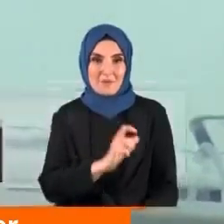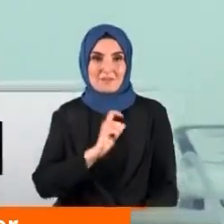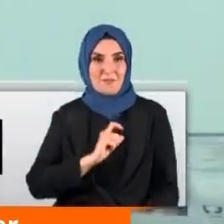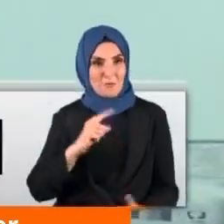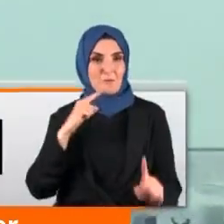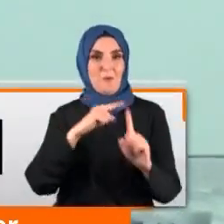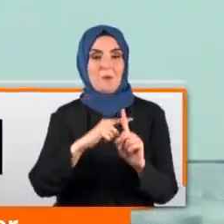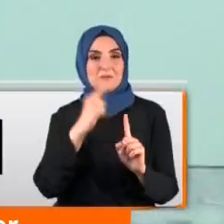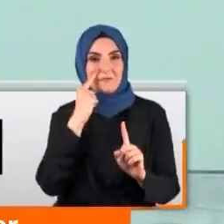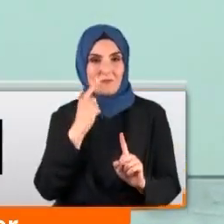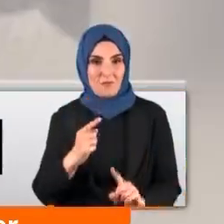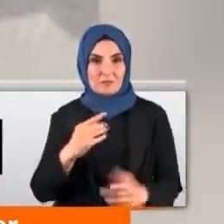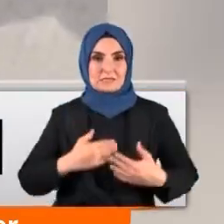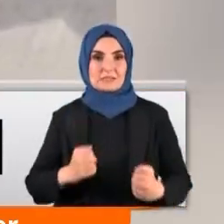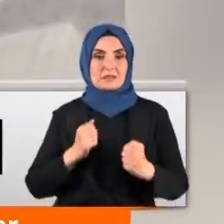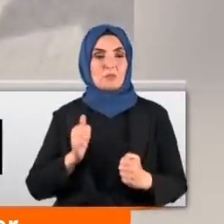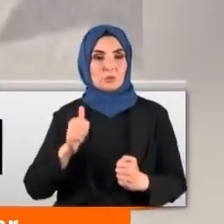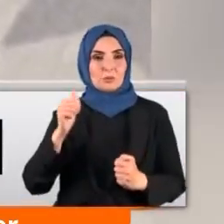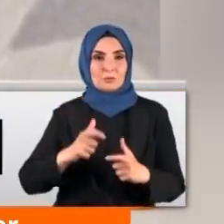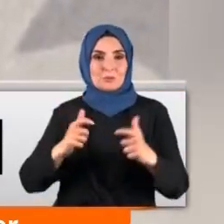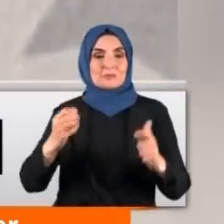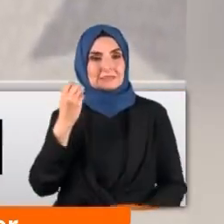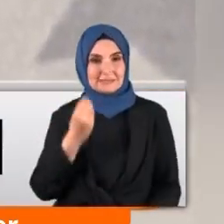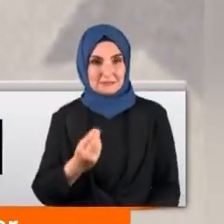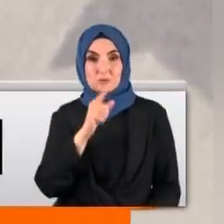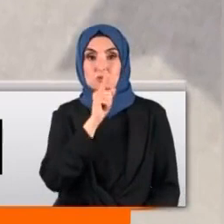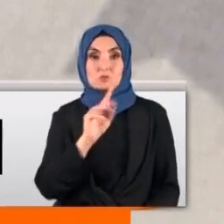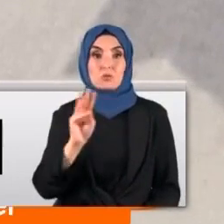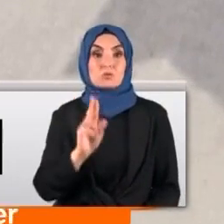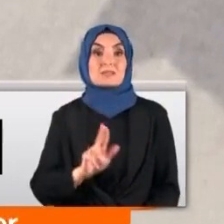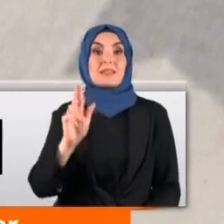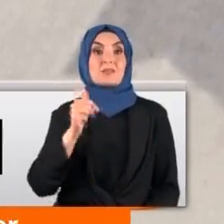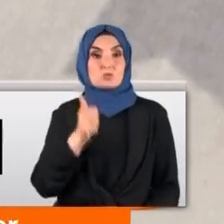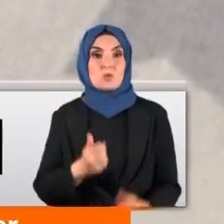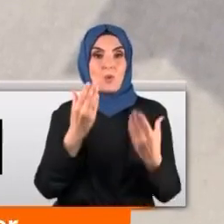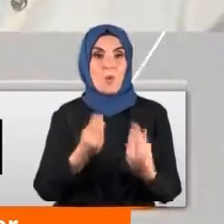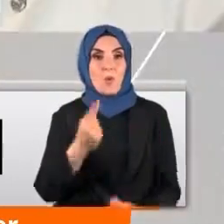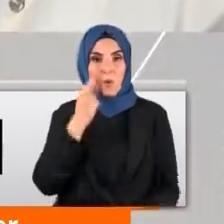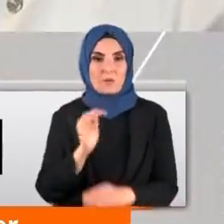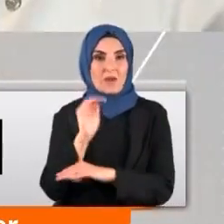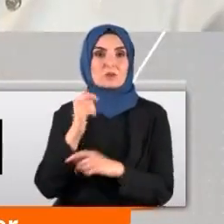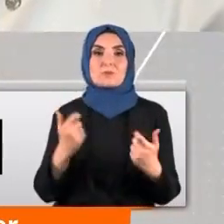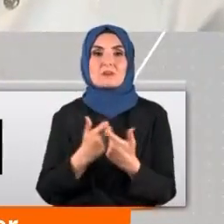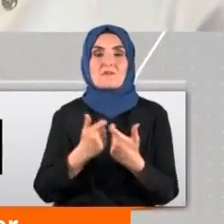Sağlık durumu günden güne iyiye gitti. Sonunda 137 günlükken yaşam savaşından zaferle çıktı. Kök hücre tedavisi